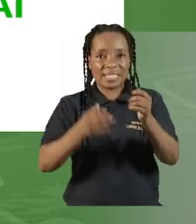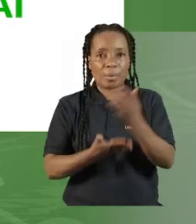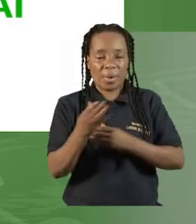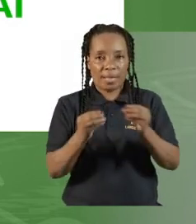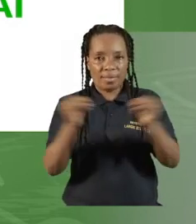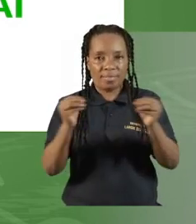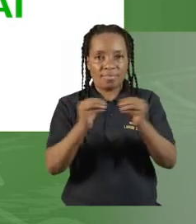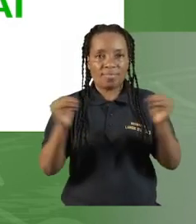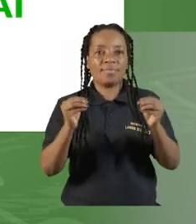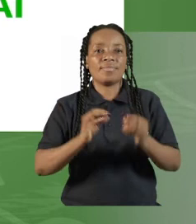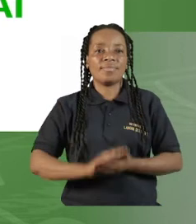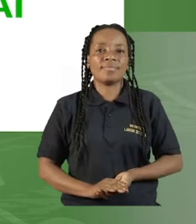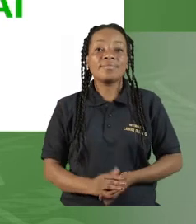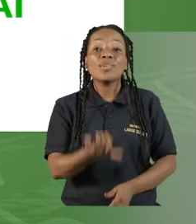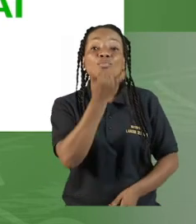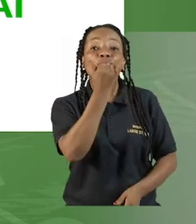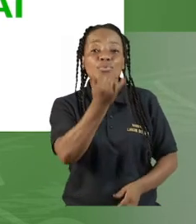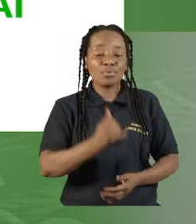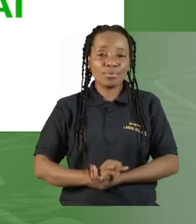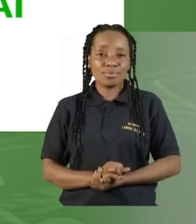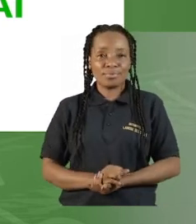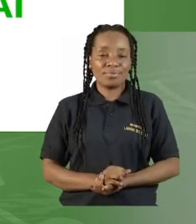Donc nous répondons par faux.